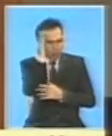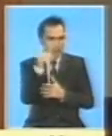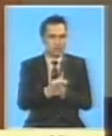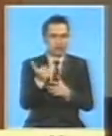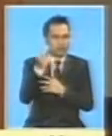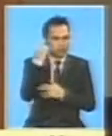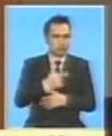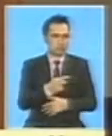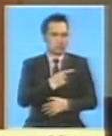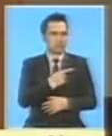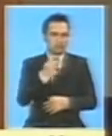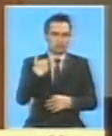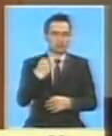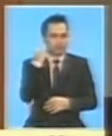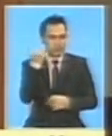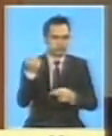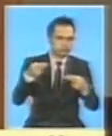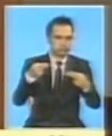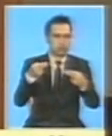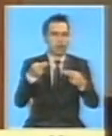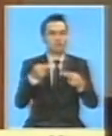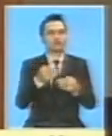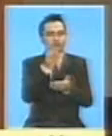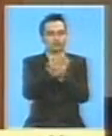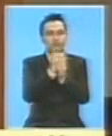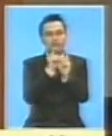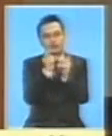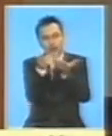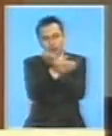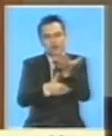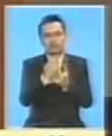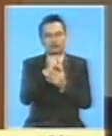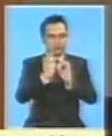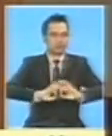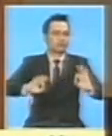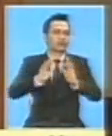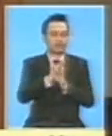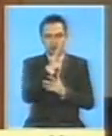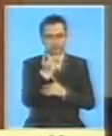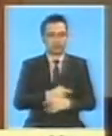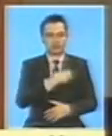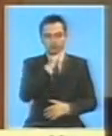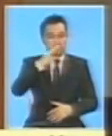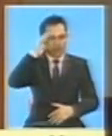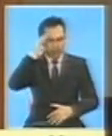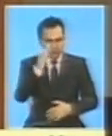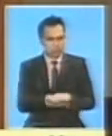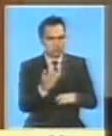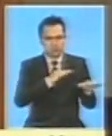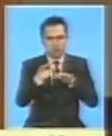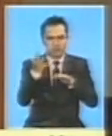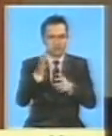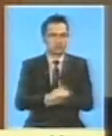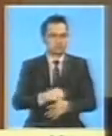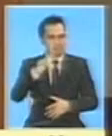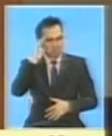ไอ้พวกนั้นมันก็เกรงใจมันก็ไม่เกิดต่อไปมันก็หยุดต้องมาเจรจาการลบทุกอย่างเจรจาทั้งสิ้นแต่ถ้าท่านไม่มีกองหนุนที่มั่นคงแข็งแรงไม่มีฐ